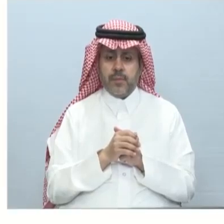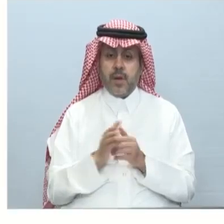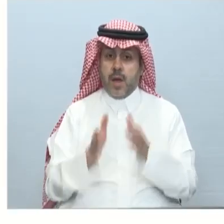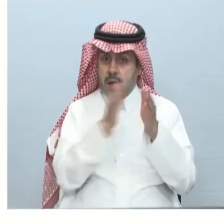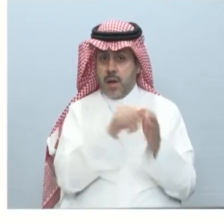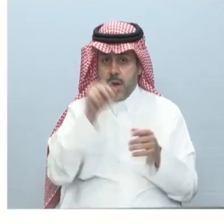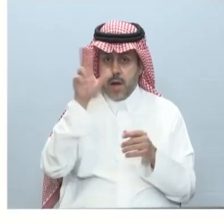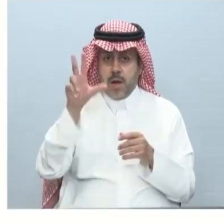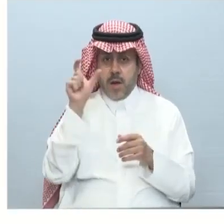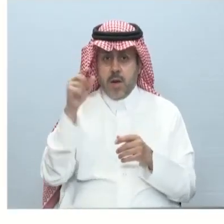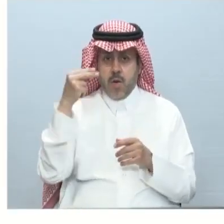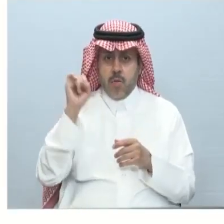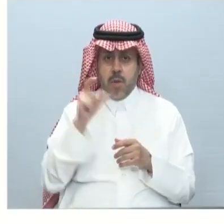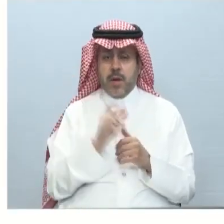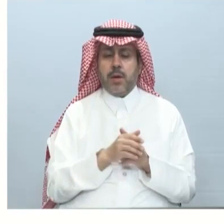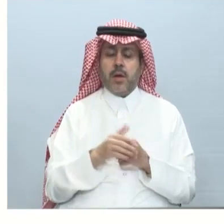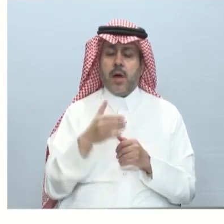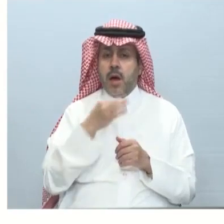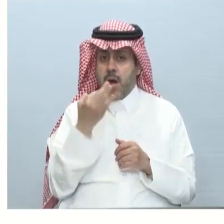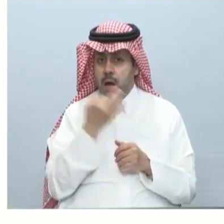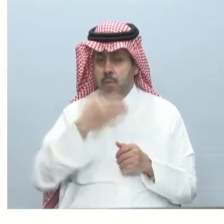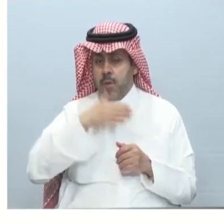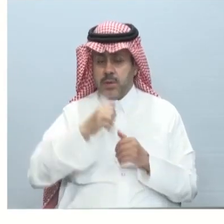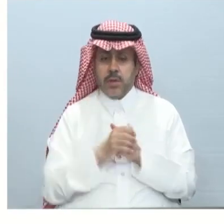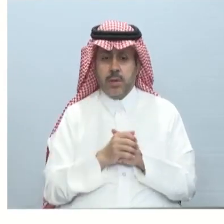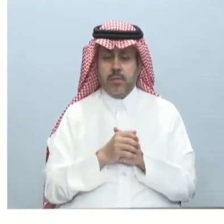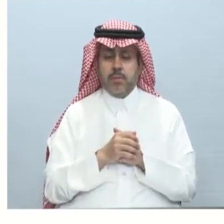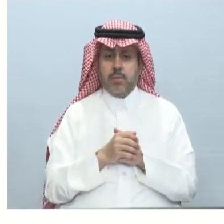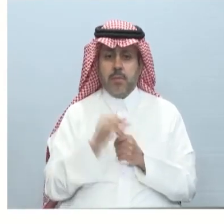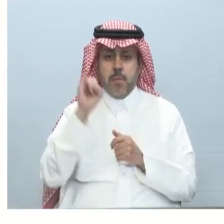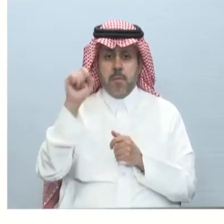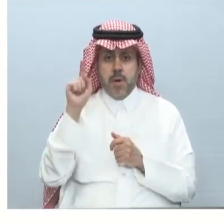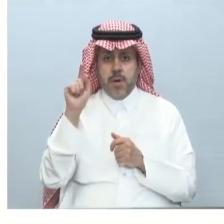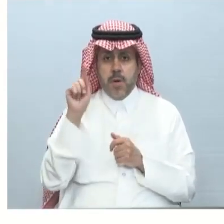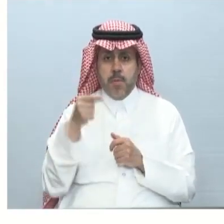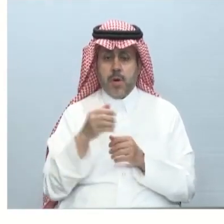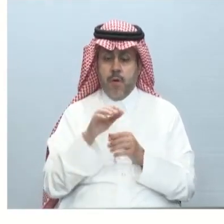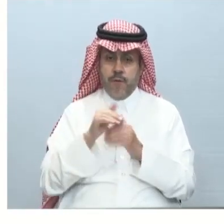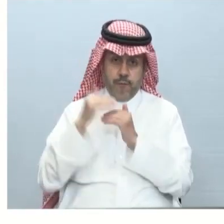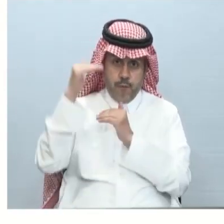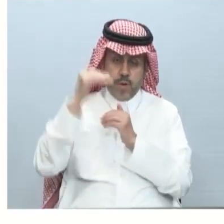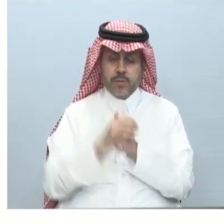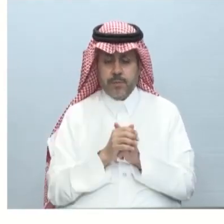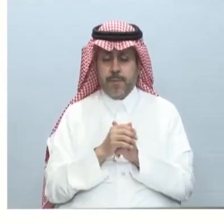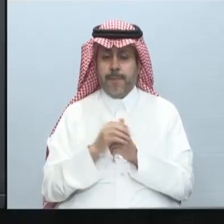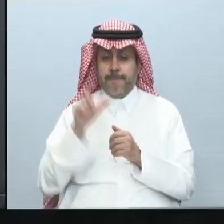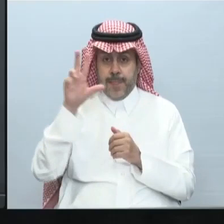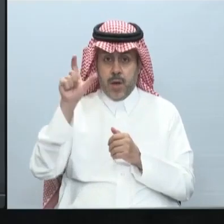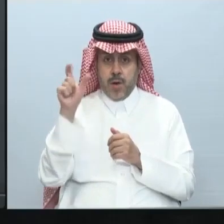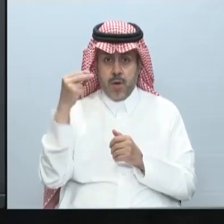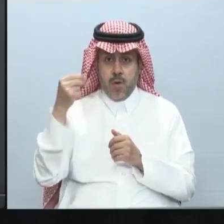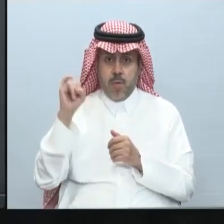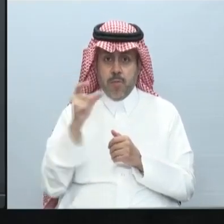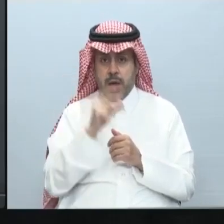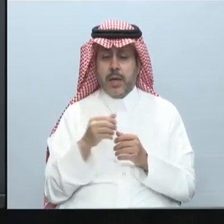عنه قال سمعت رسول الله صلى الله عليه وسلم يقول على المنبر النعمان رضي الله عنه كان مع الصحابه وكان النبي عليه الصلاه